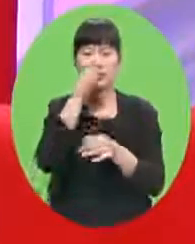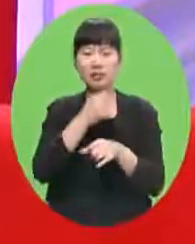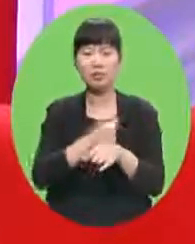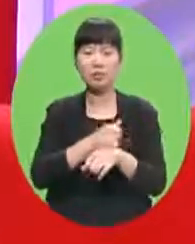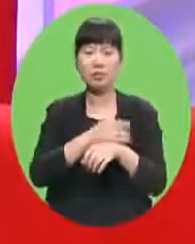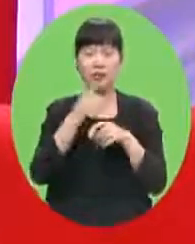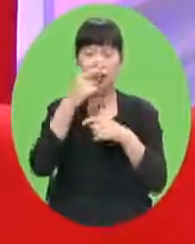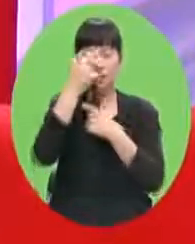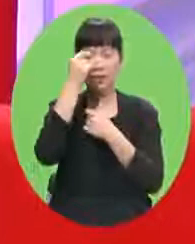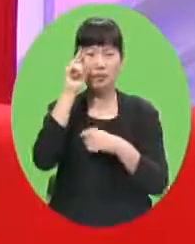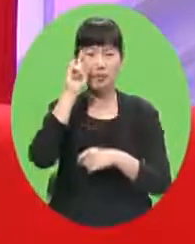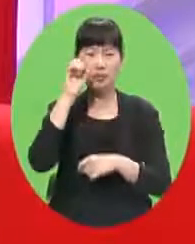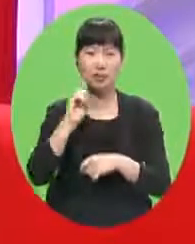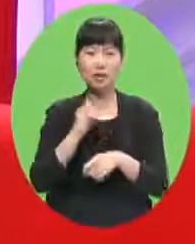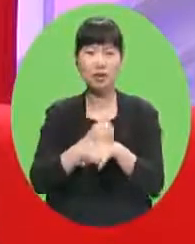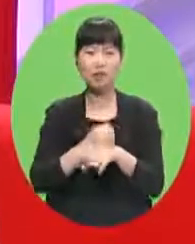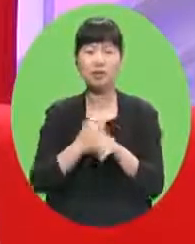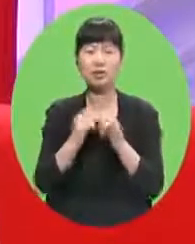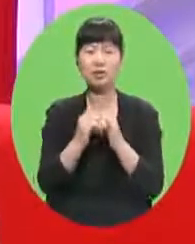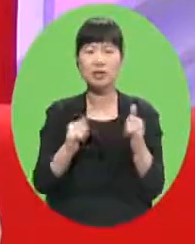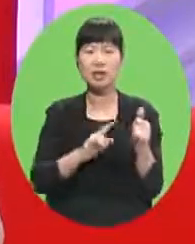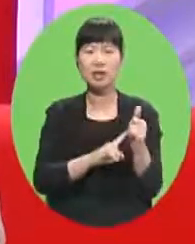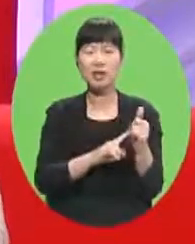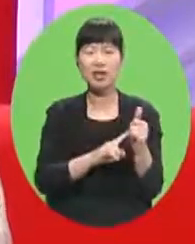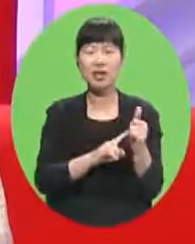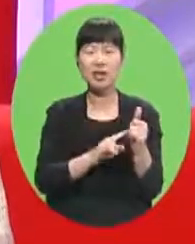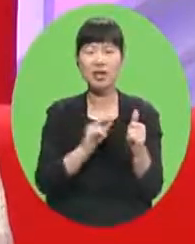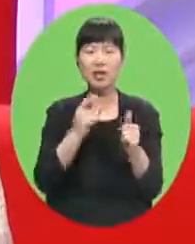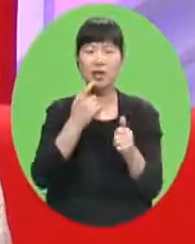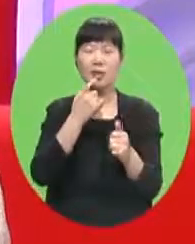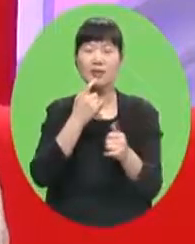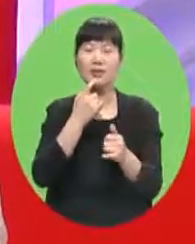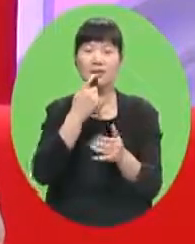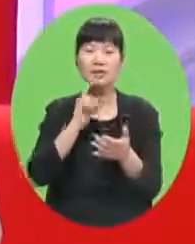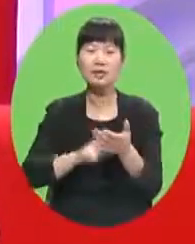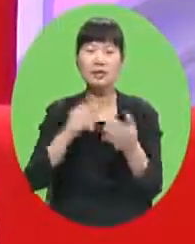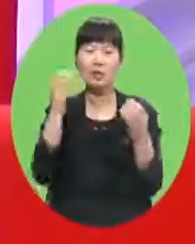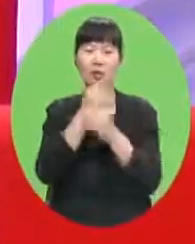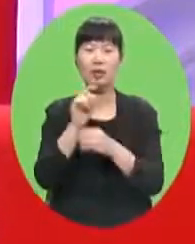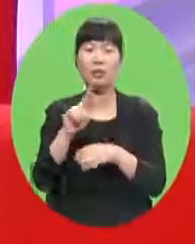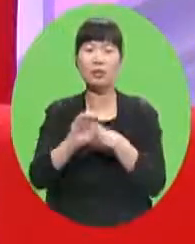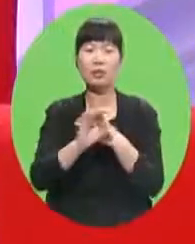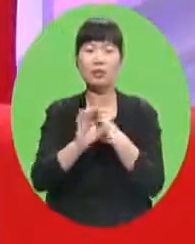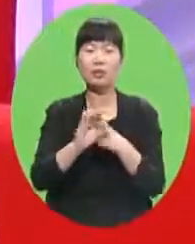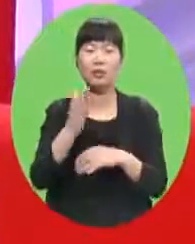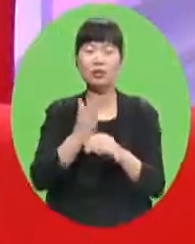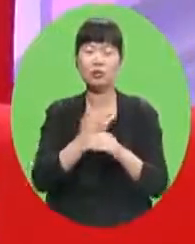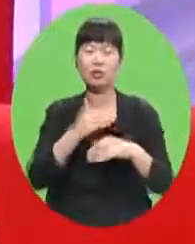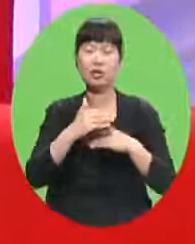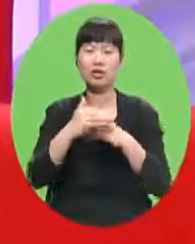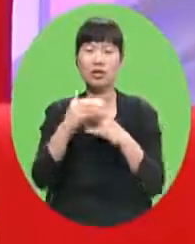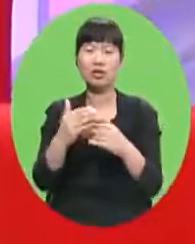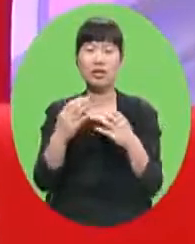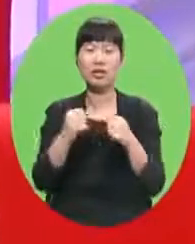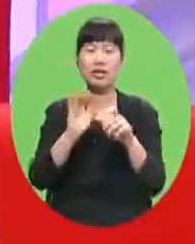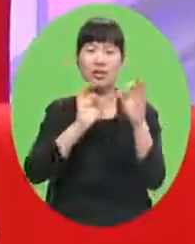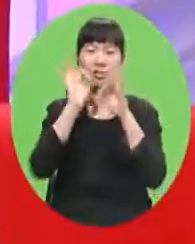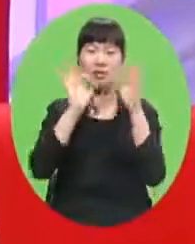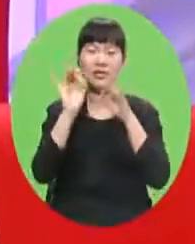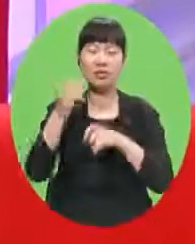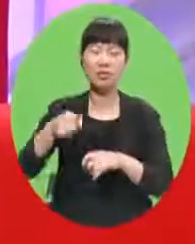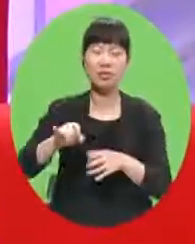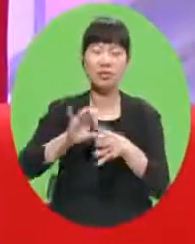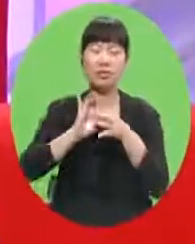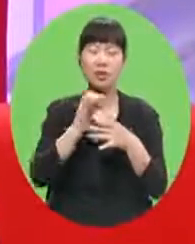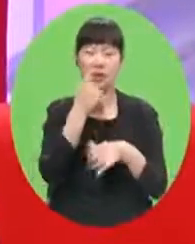잘 완벽하게 해야 된다는 생각을 하시는 분들이 빠지기 쉬운 함정이 뭐냐면요. 중간 과정에서의 많은 실수와 오류를